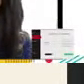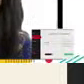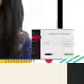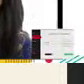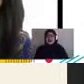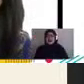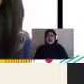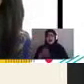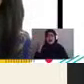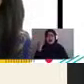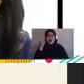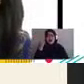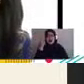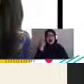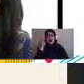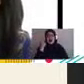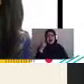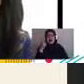Yeah.